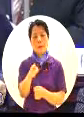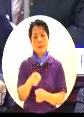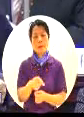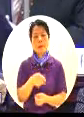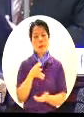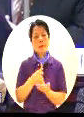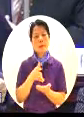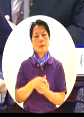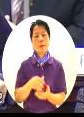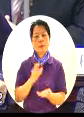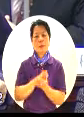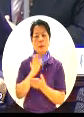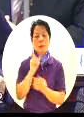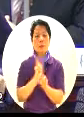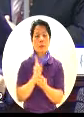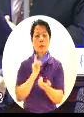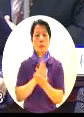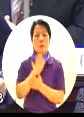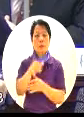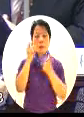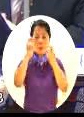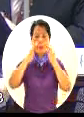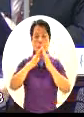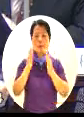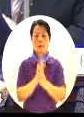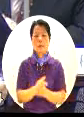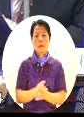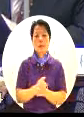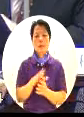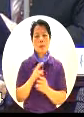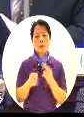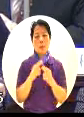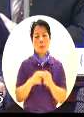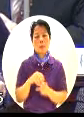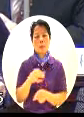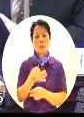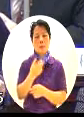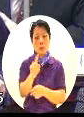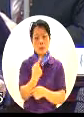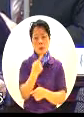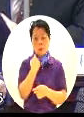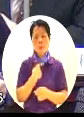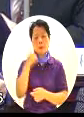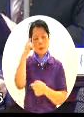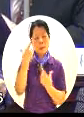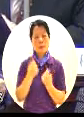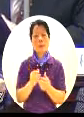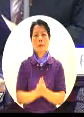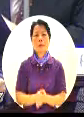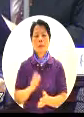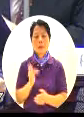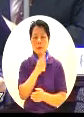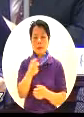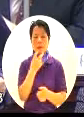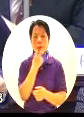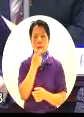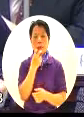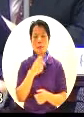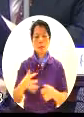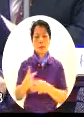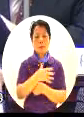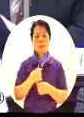员未来高雄怎么样子开辟茶园，我是足认同啦。但是这种中央统